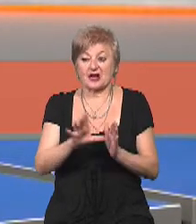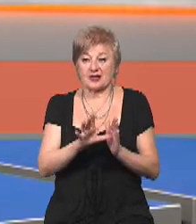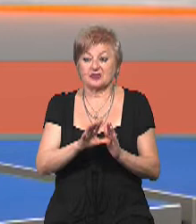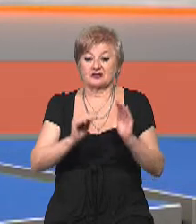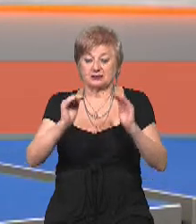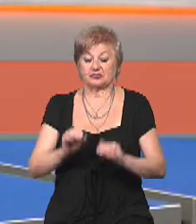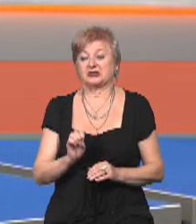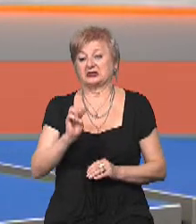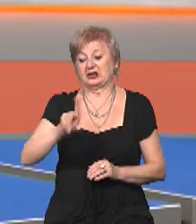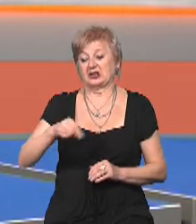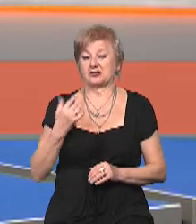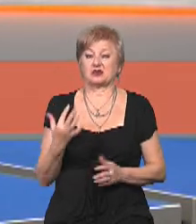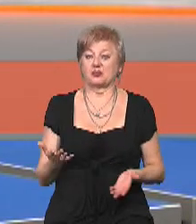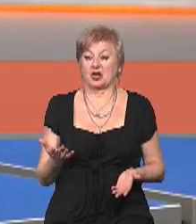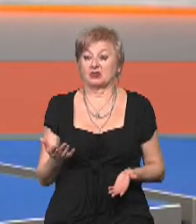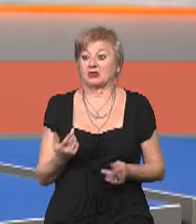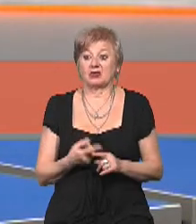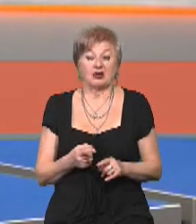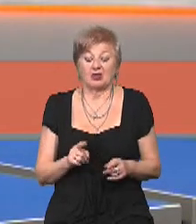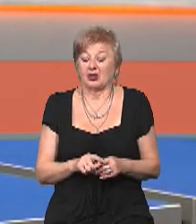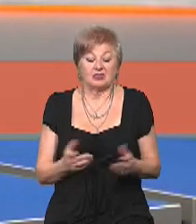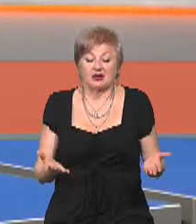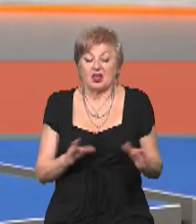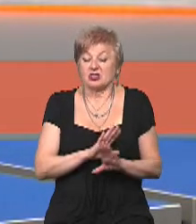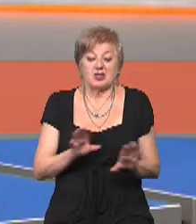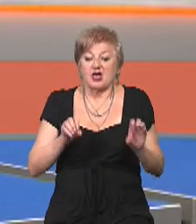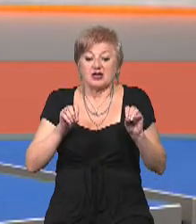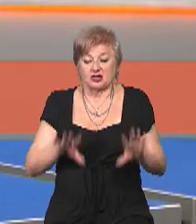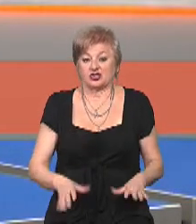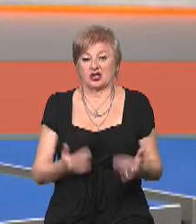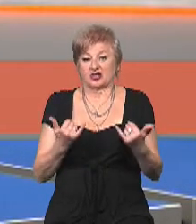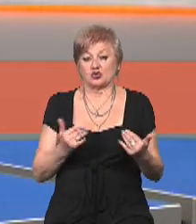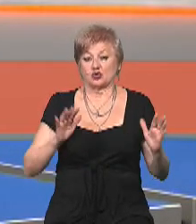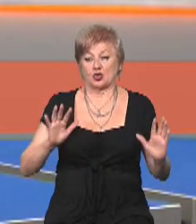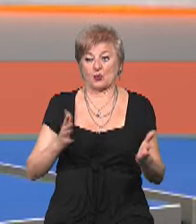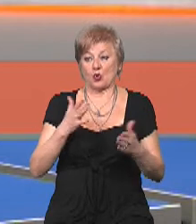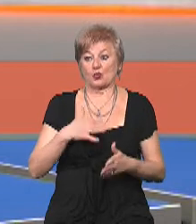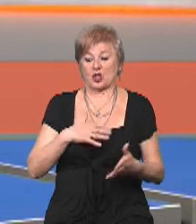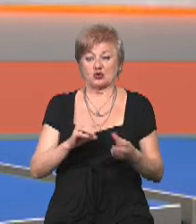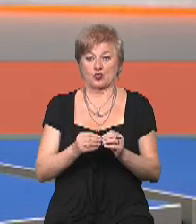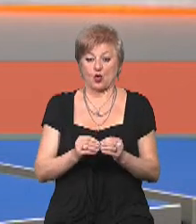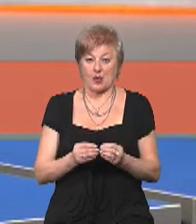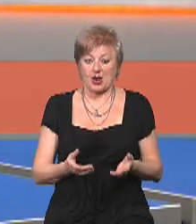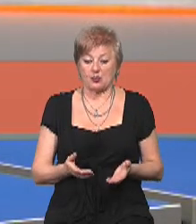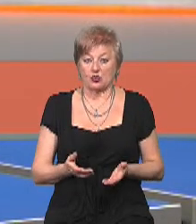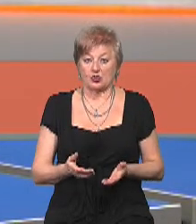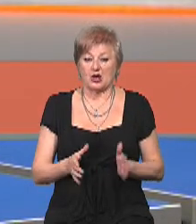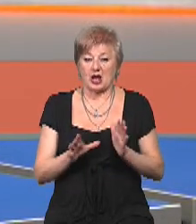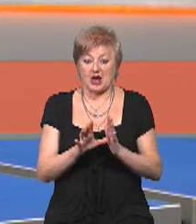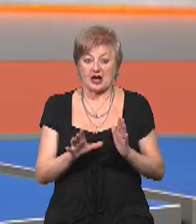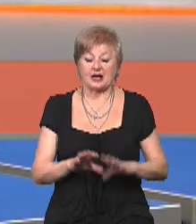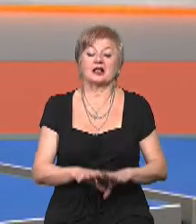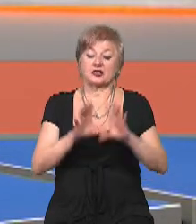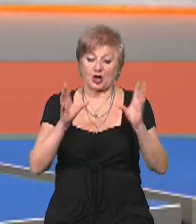снизило на 13,5. Но это абсолютно не решает на сегодняшний момент нашу проблему